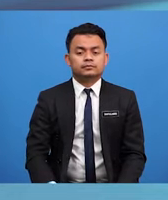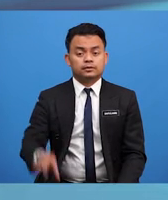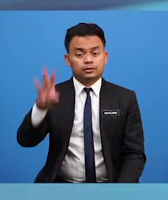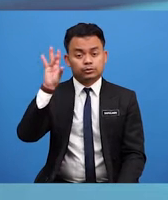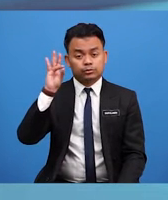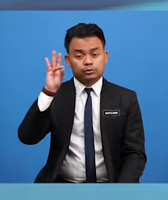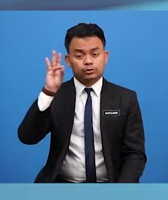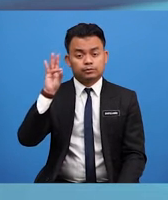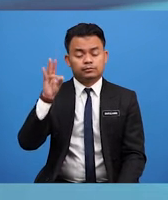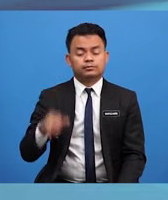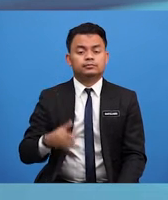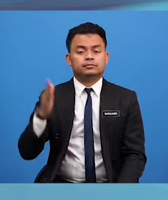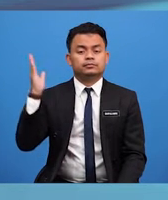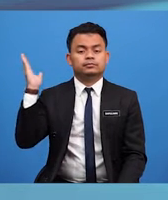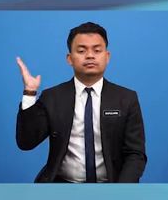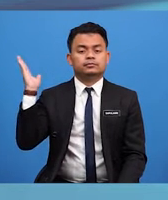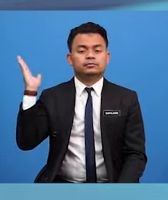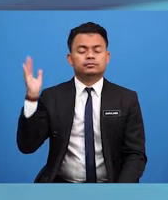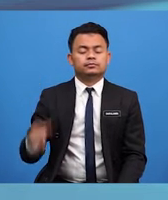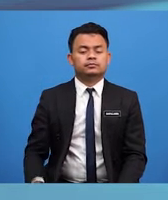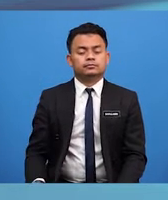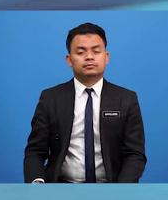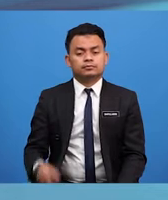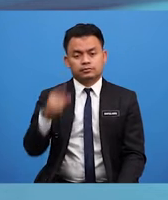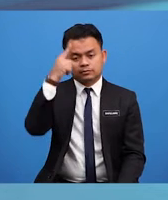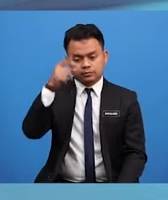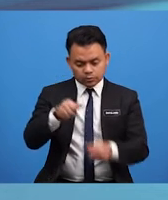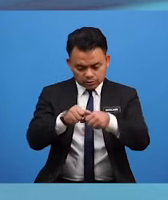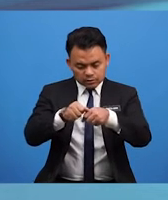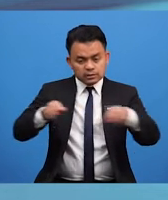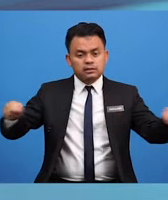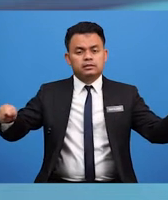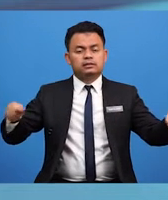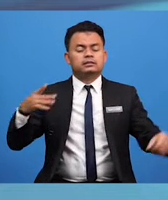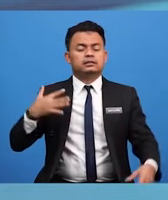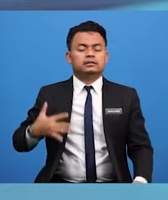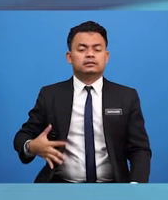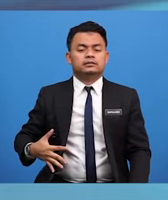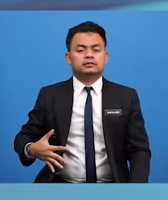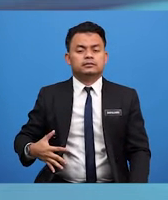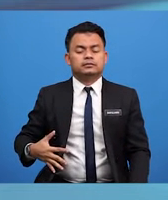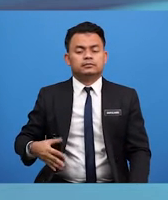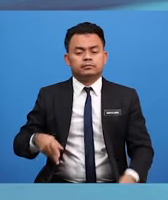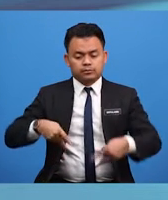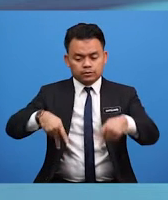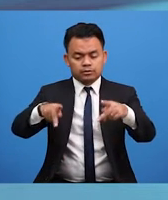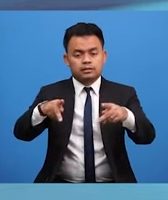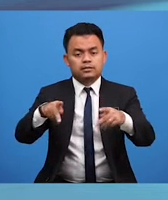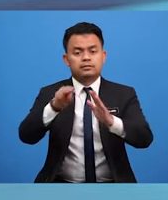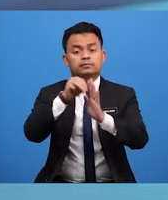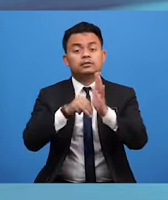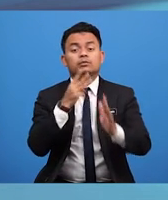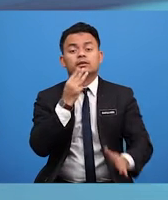ketujuh, pemidang boleh laras untuk meregangkan kain bagi proses mewarna.